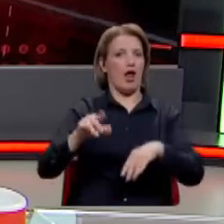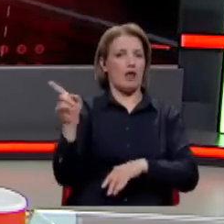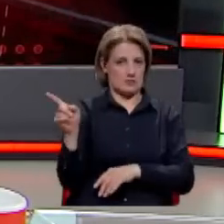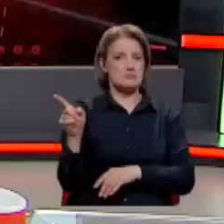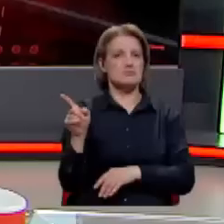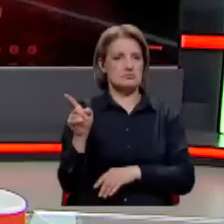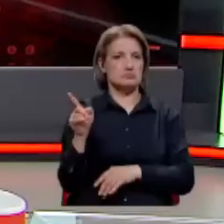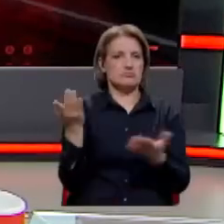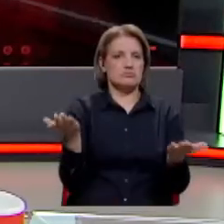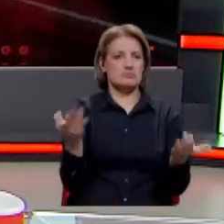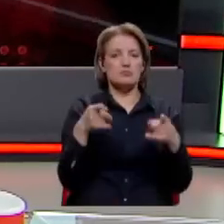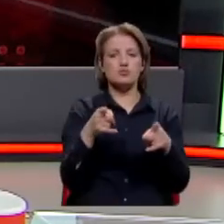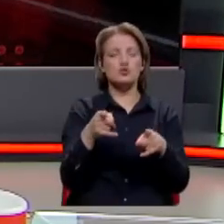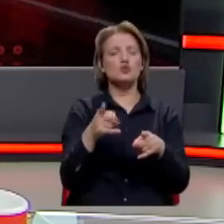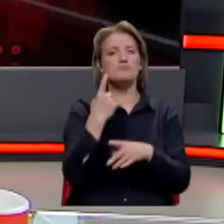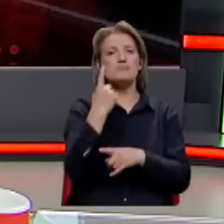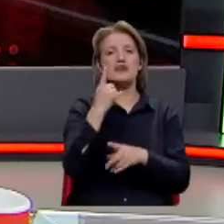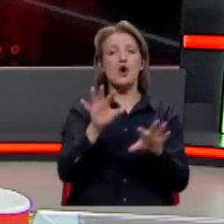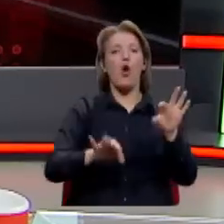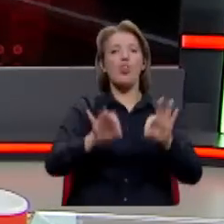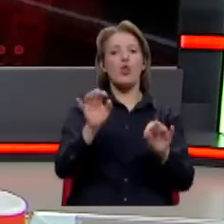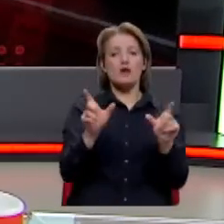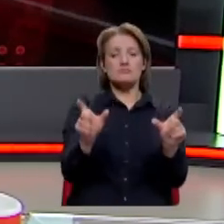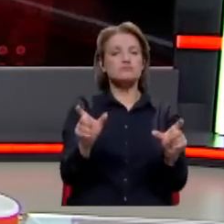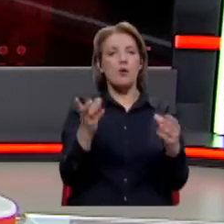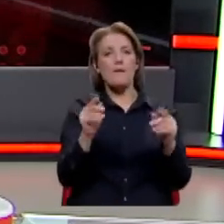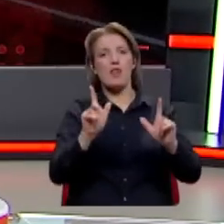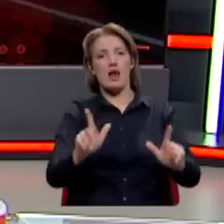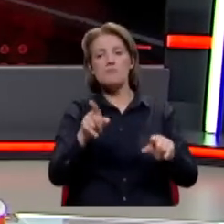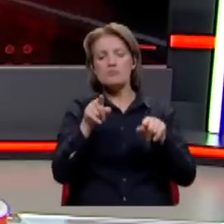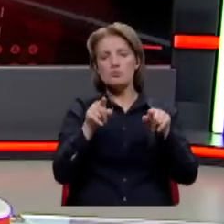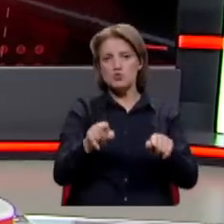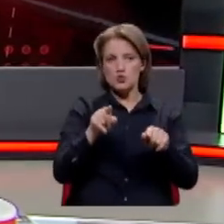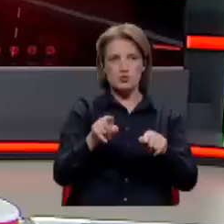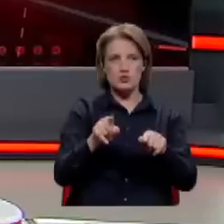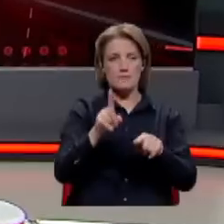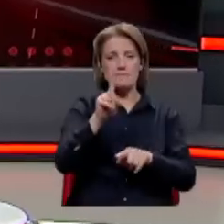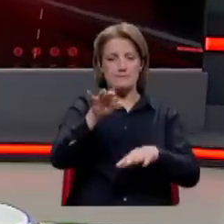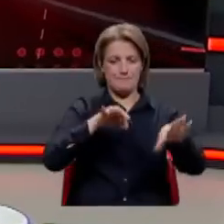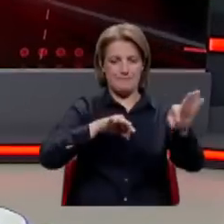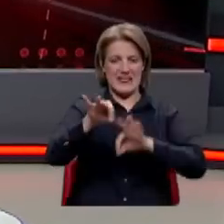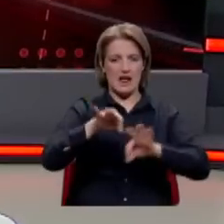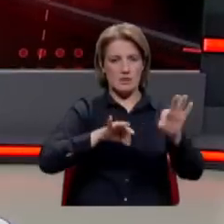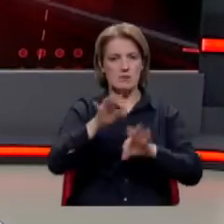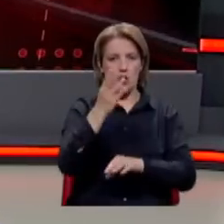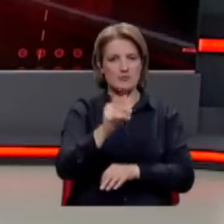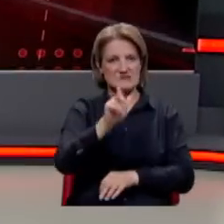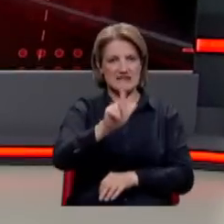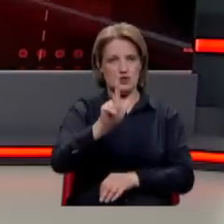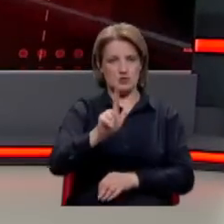Tamam. Fakat bunun bir kontrolü olması gerekir. Bunun bir planlaması olması